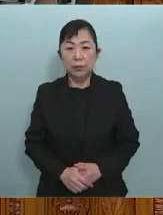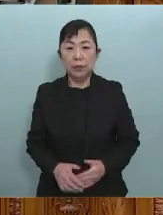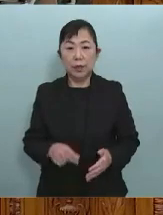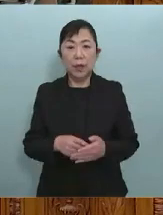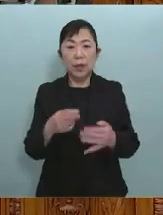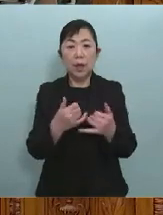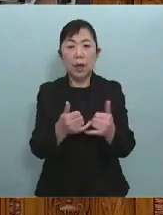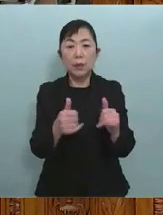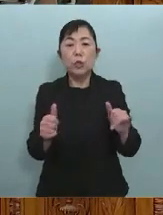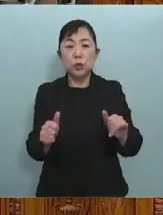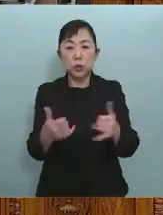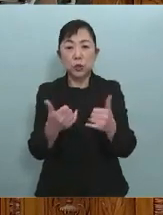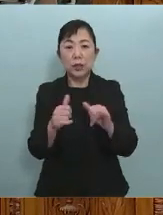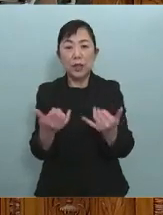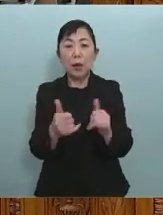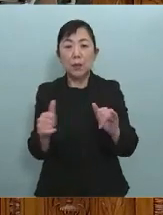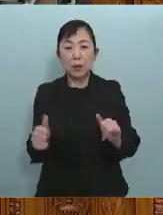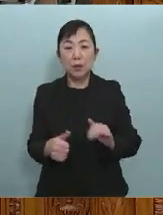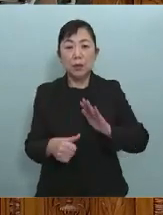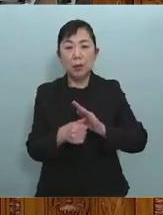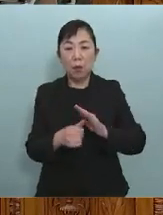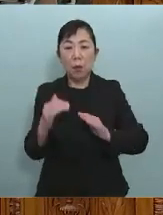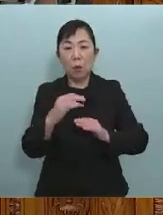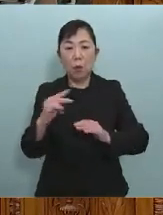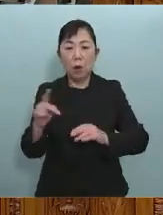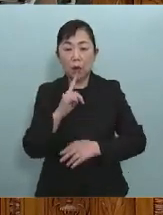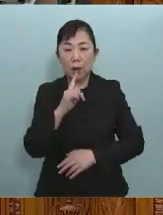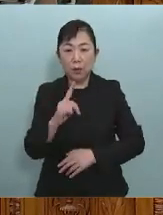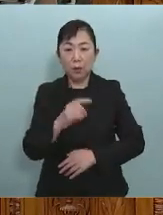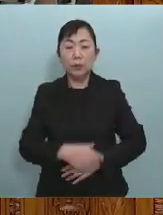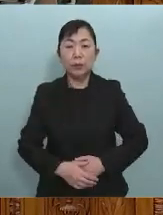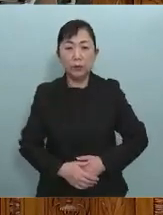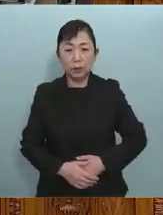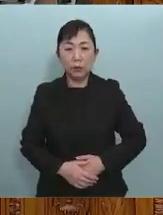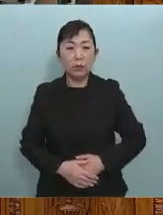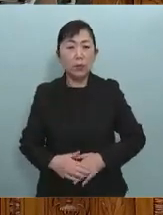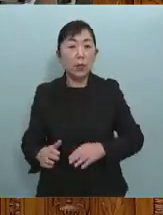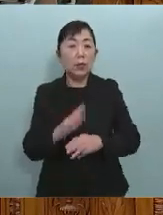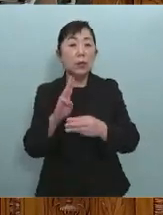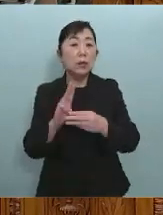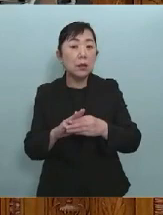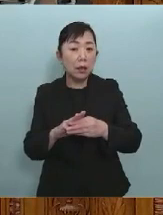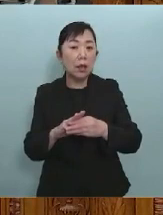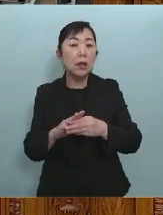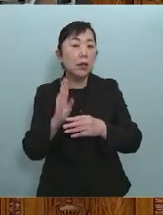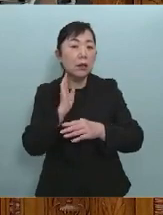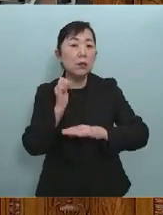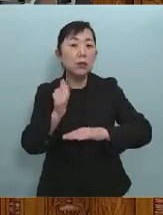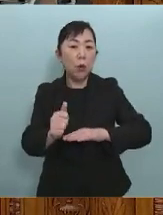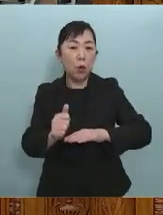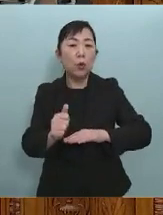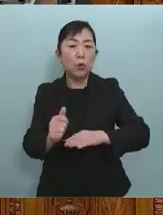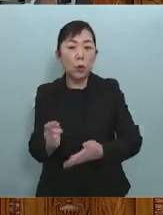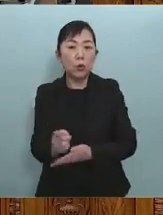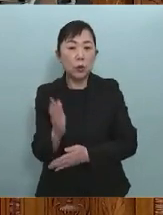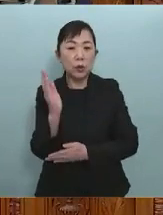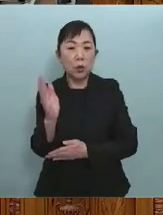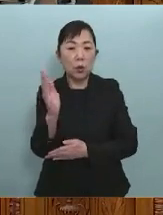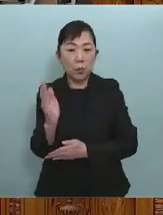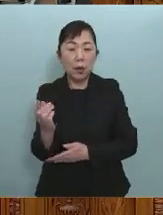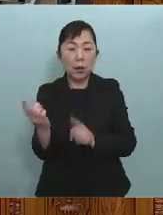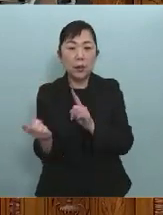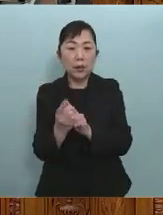立憲民主社民の古賀幸仁です岸田文男総理の初心表明に対し会派を代表し